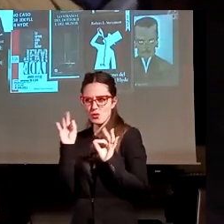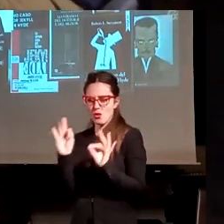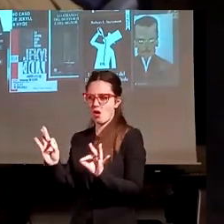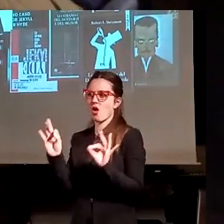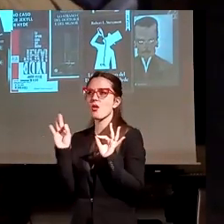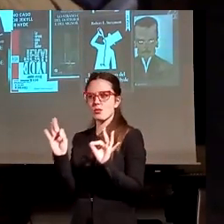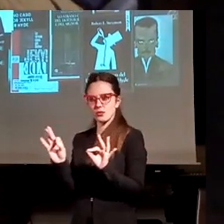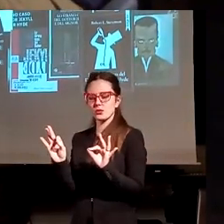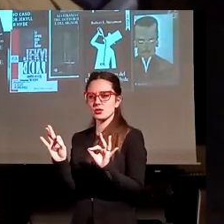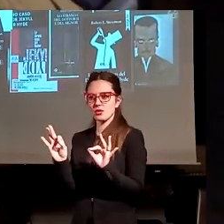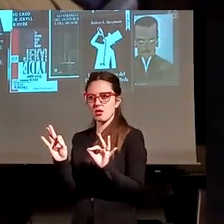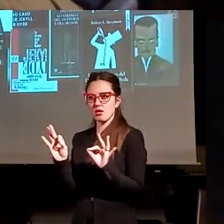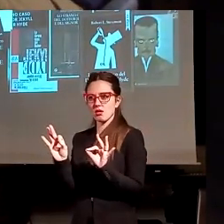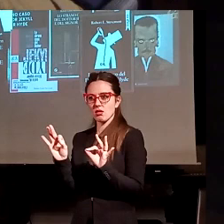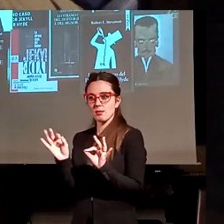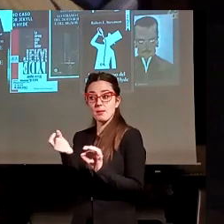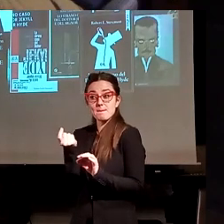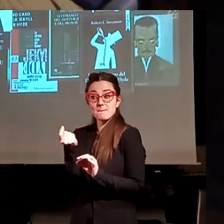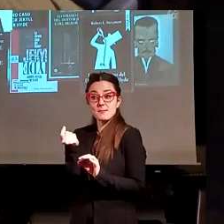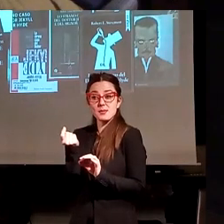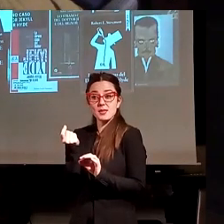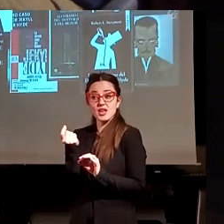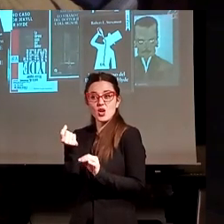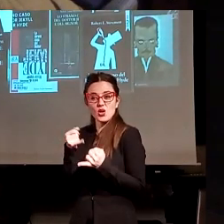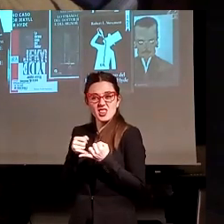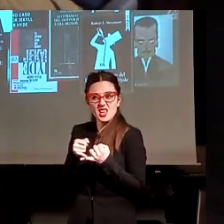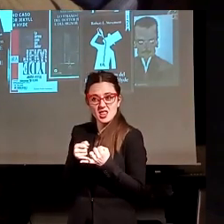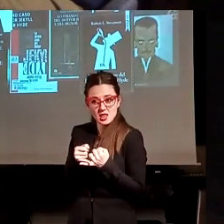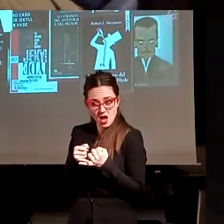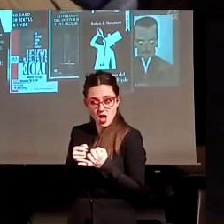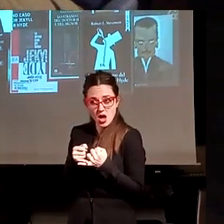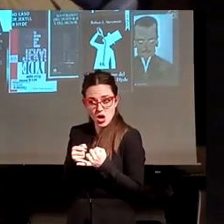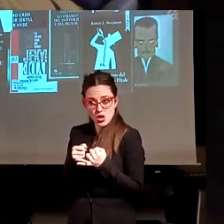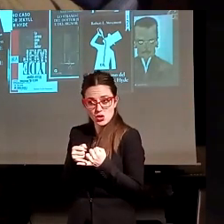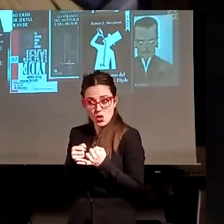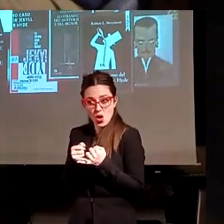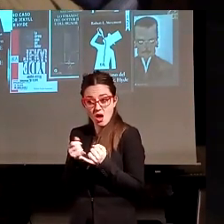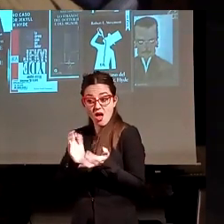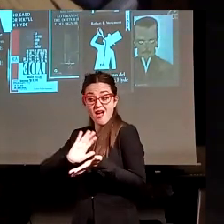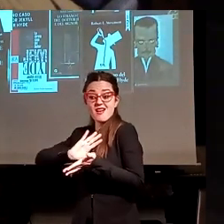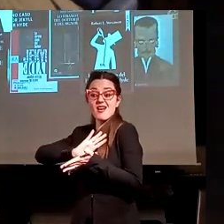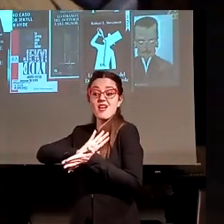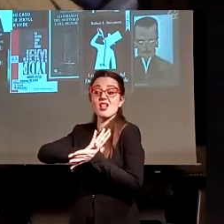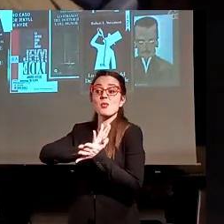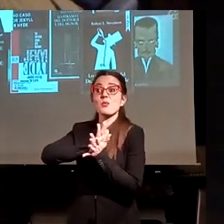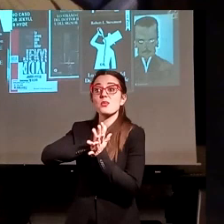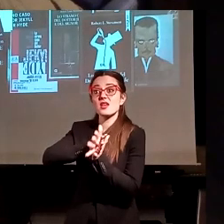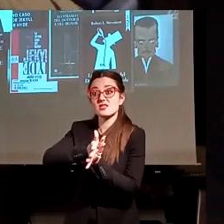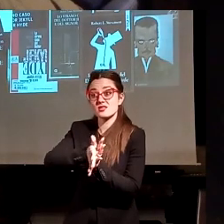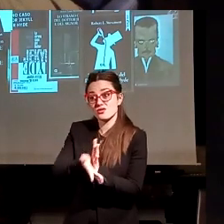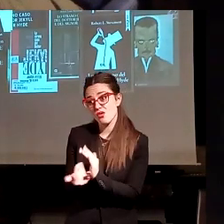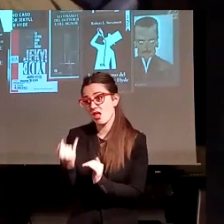con quel piccolo dettaglio nemmeno caricato troppo calpestò turpin